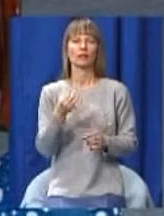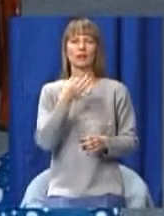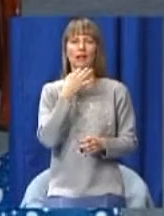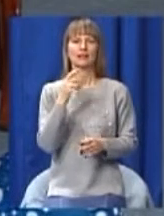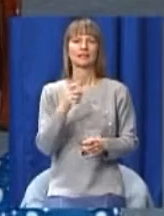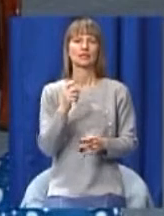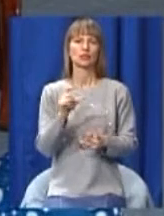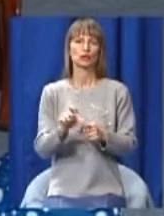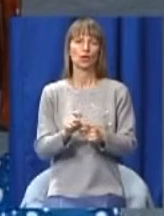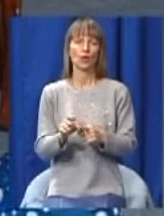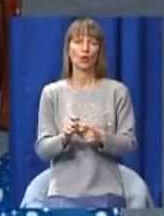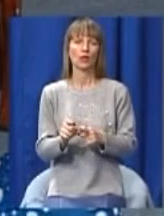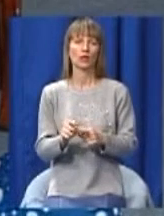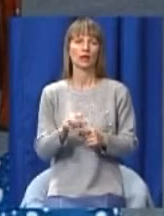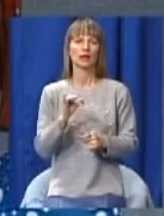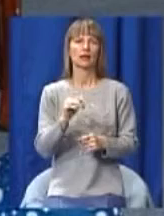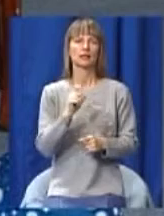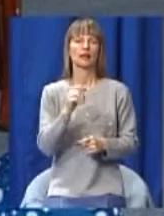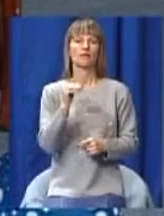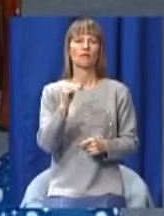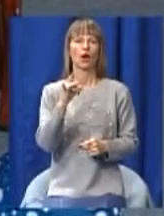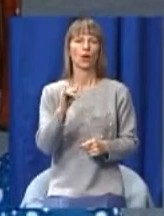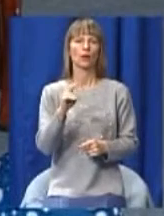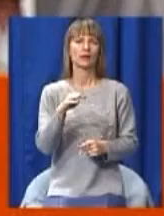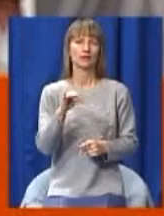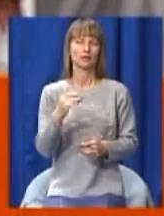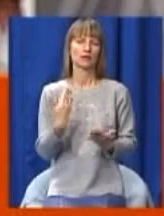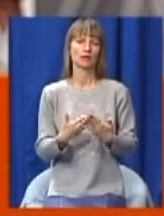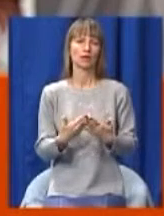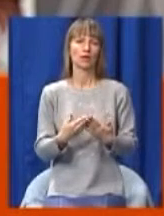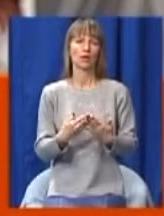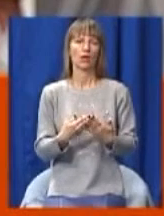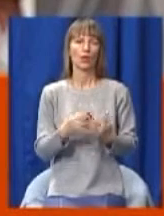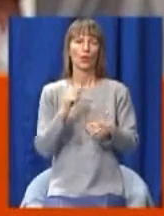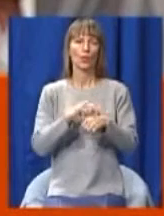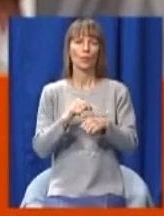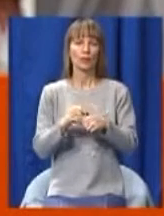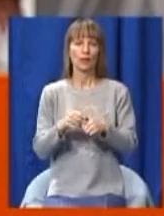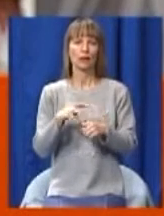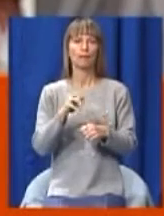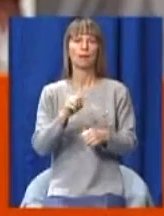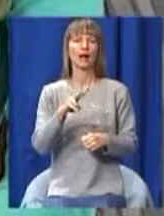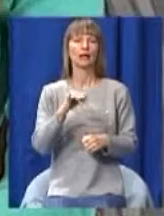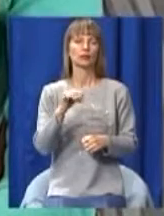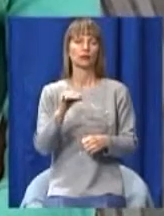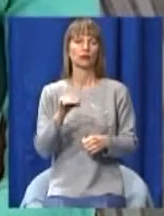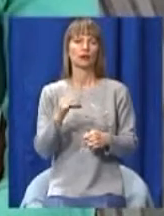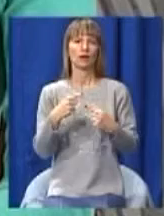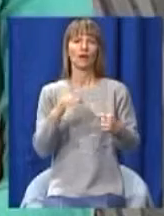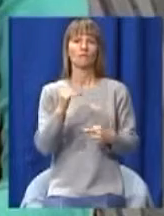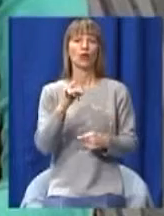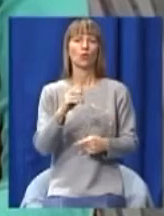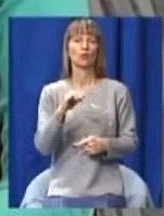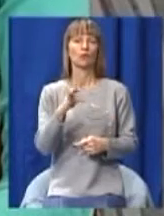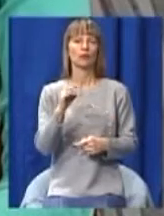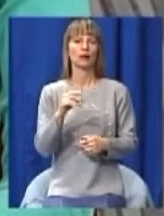шоколадом та з будь-якими фруктами, начинками, наприклад, клубникою, малиною. Ага. Тобто фруктовими начинками. Так. А